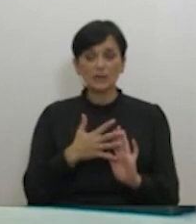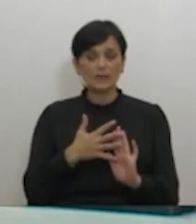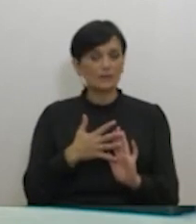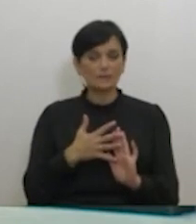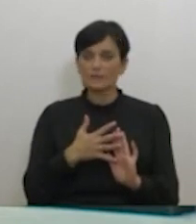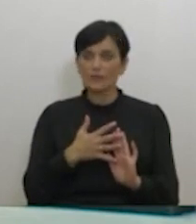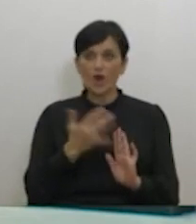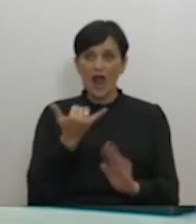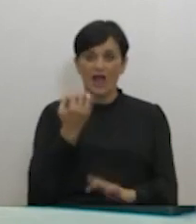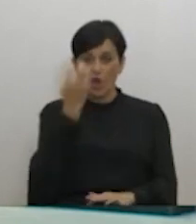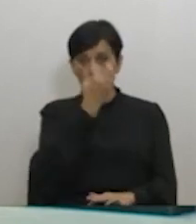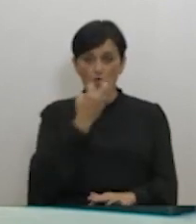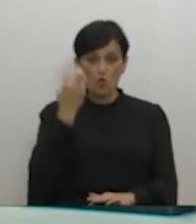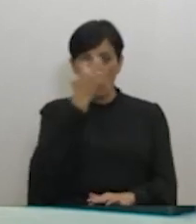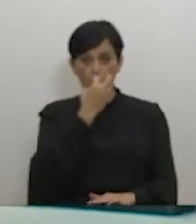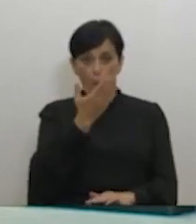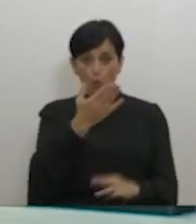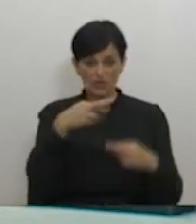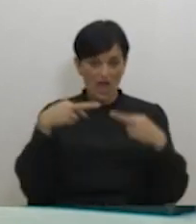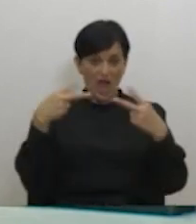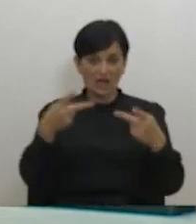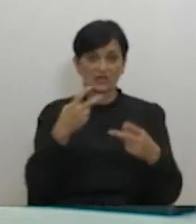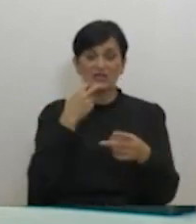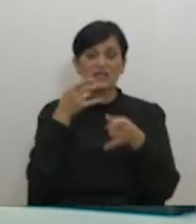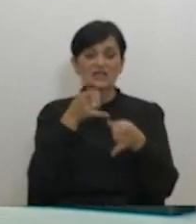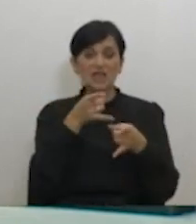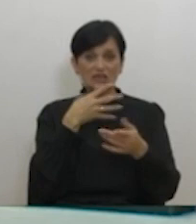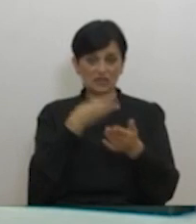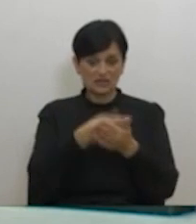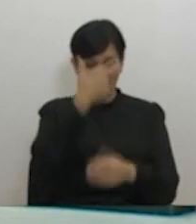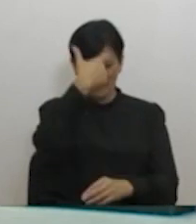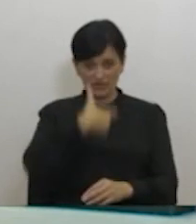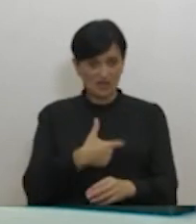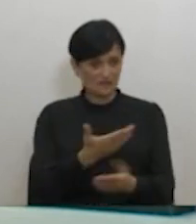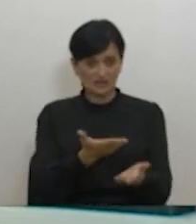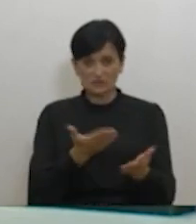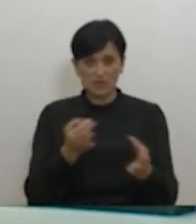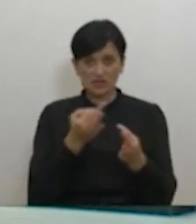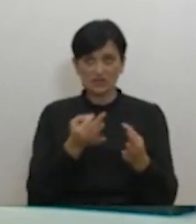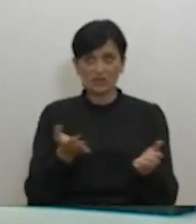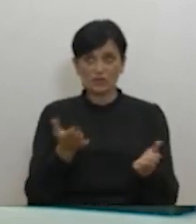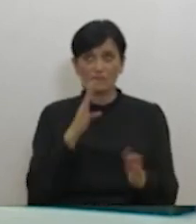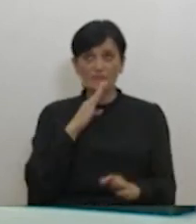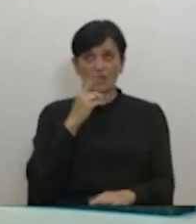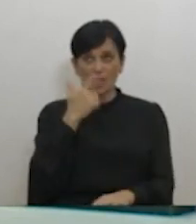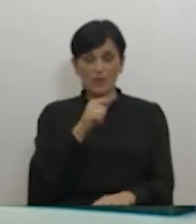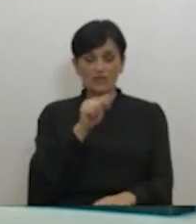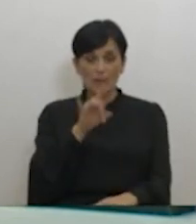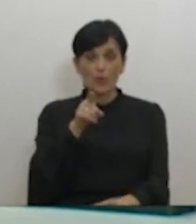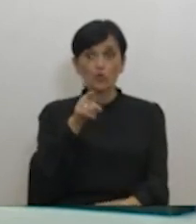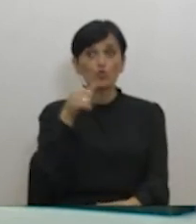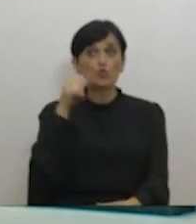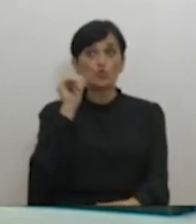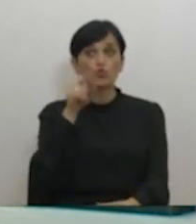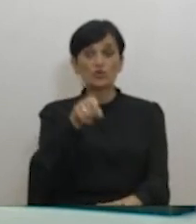არ ცე კლოუნადად როცა აქცევთ თქვენ მანდატს, უბრალოდ დასცენით საკუთარ თავს და მეტი არავის. თავბატონო თამარ, თქვენ გუშინ აქ